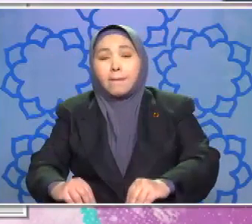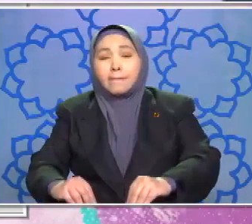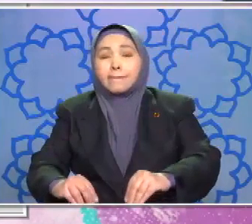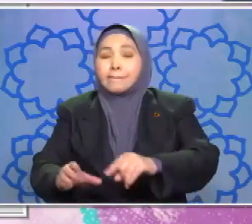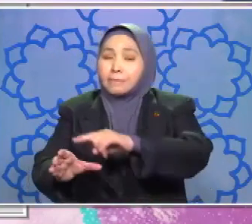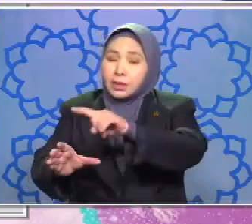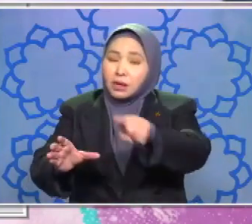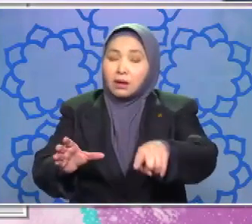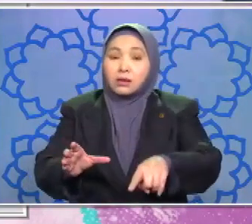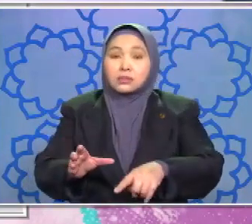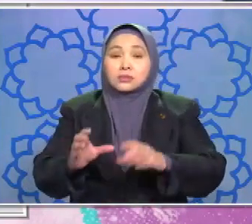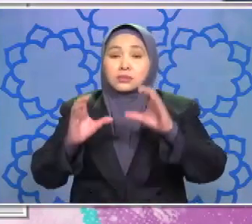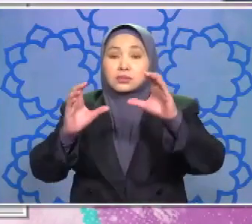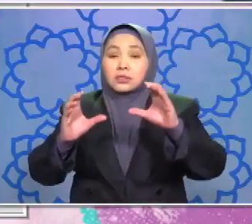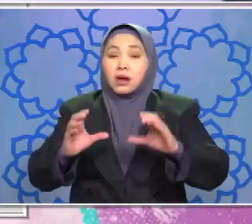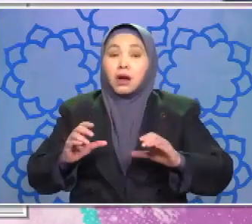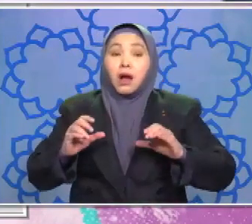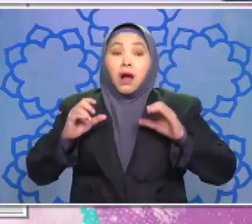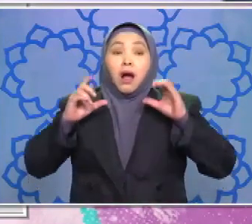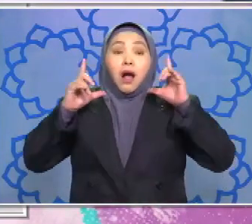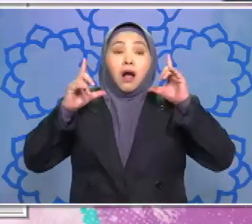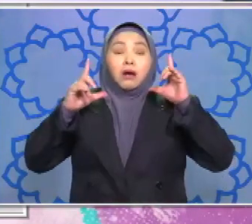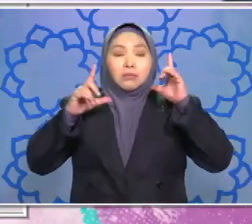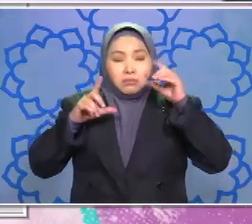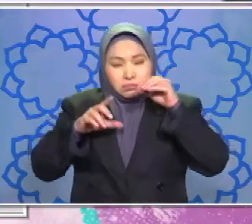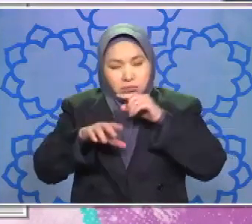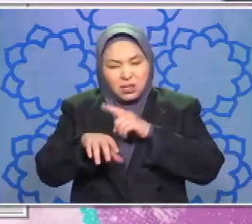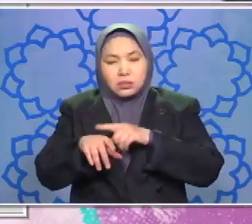تَقَلُّبِهِمْ فَمَا هُمْ